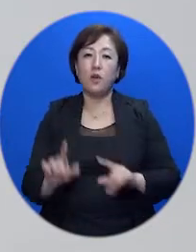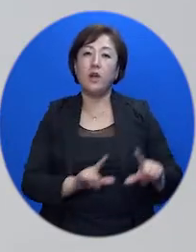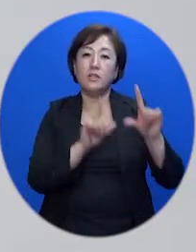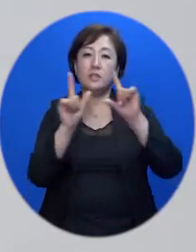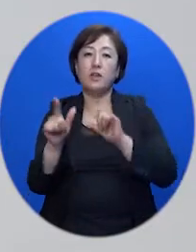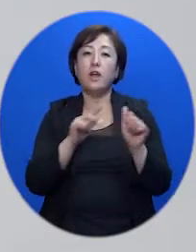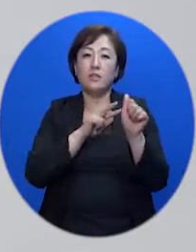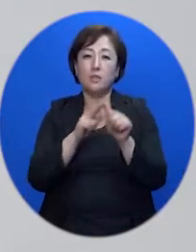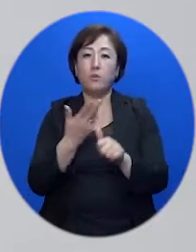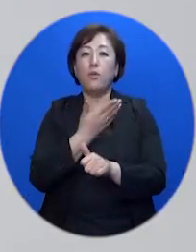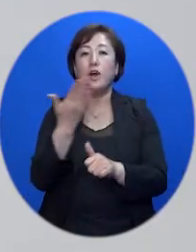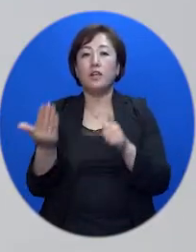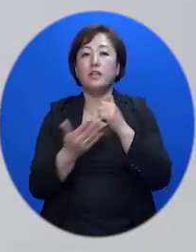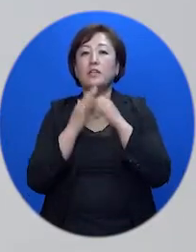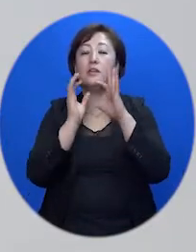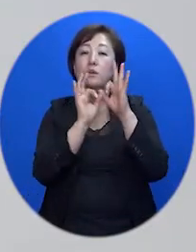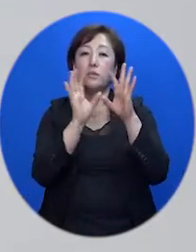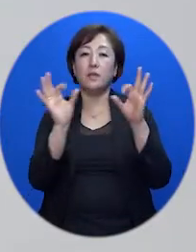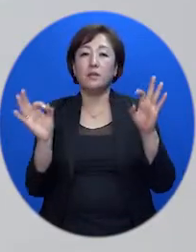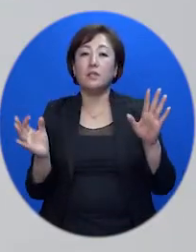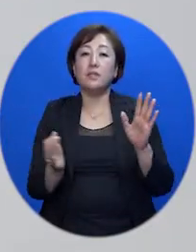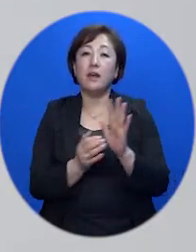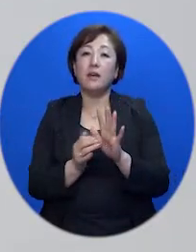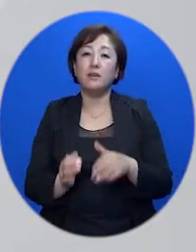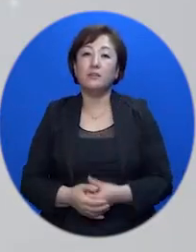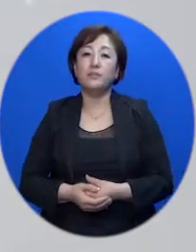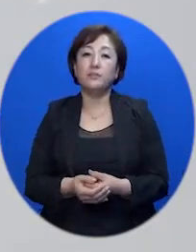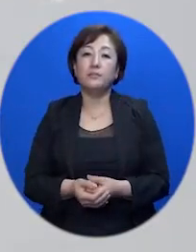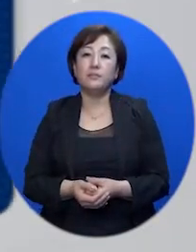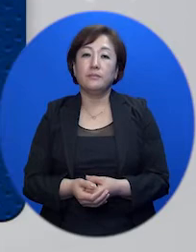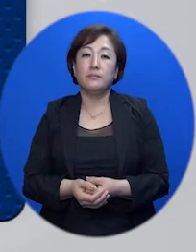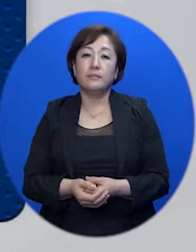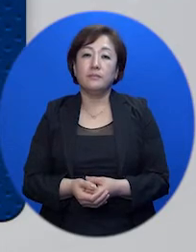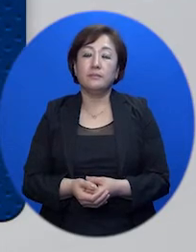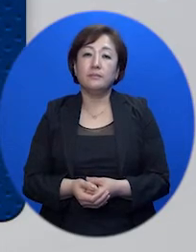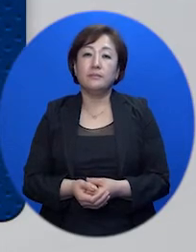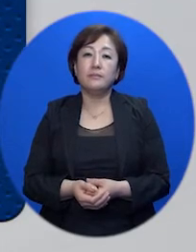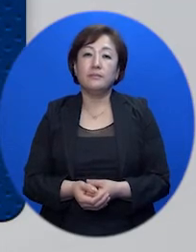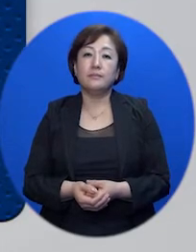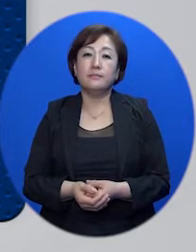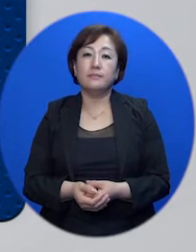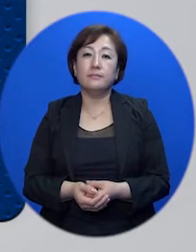울산의 문화와 생활 소식을 알려드리는 해우리 문화가 알림입니다.